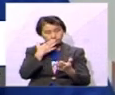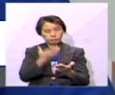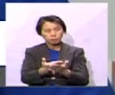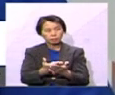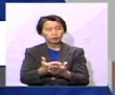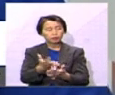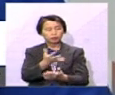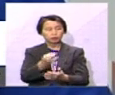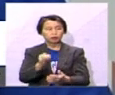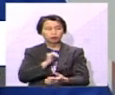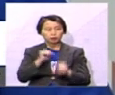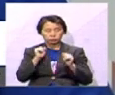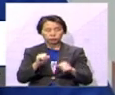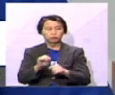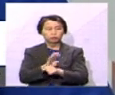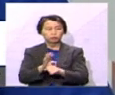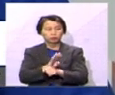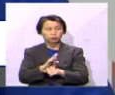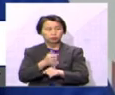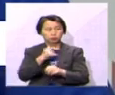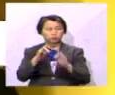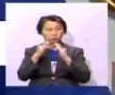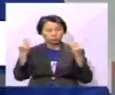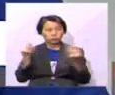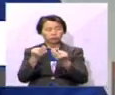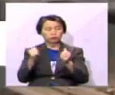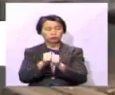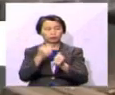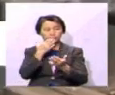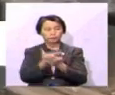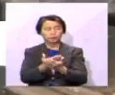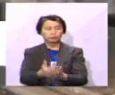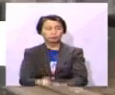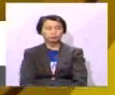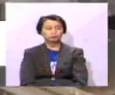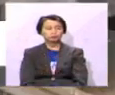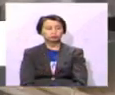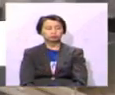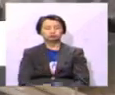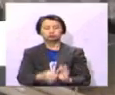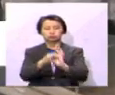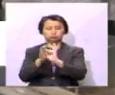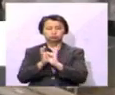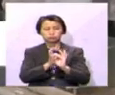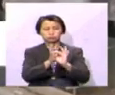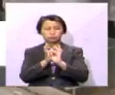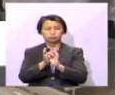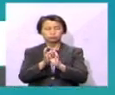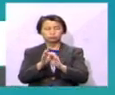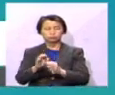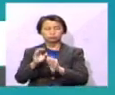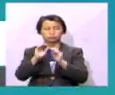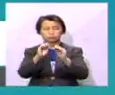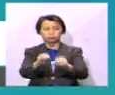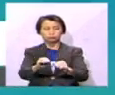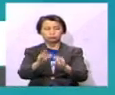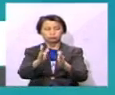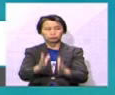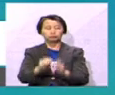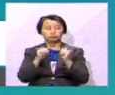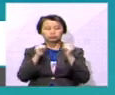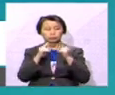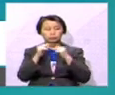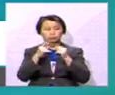kita boleh menjaga hidup keluarga dengan baik lah. Kerjasama yang dijalin dengan pelabur swasta melalui